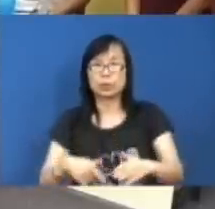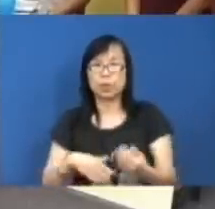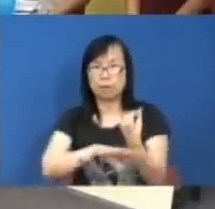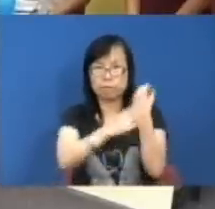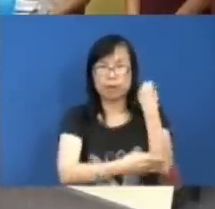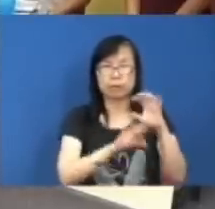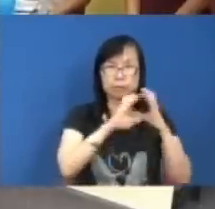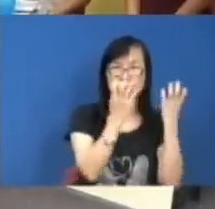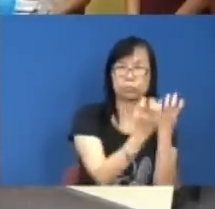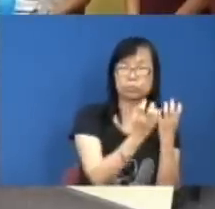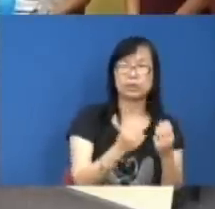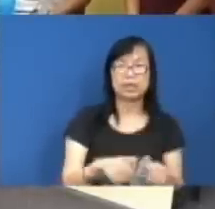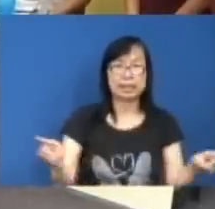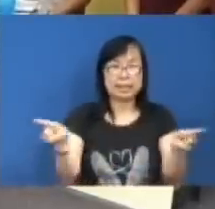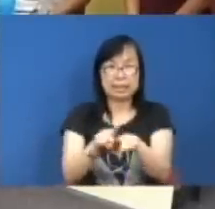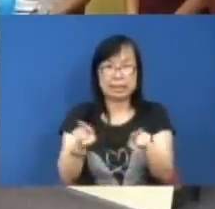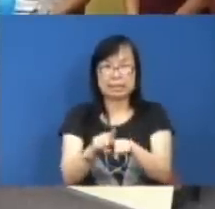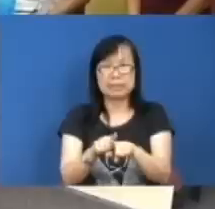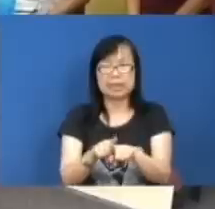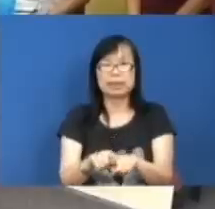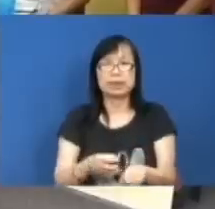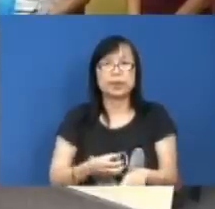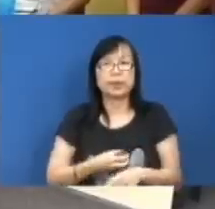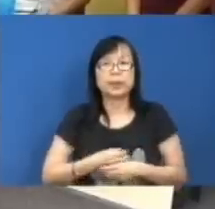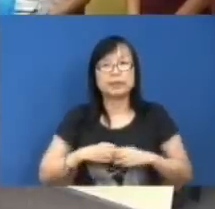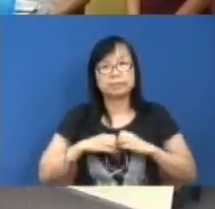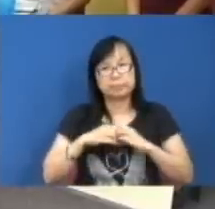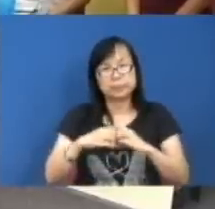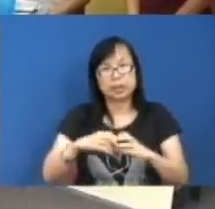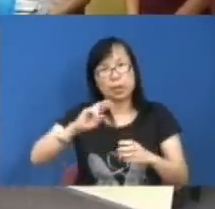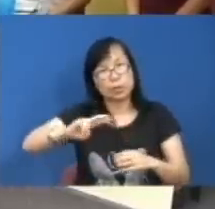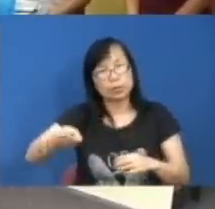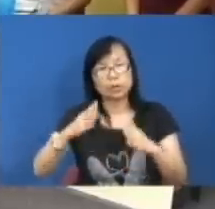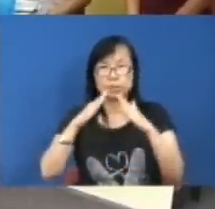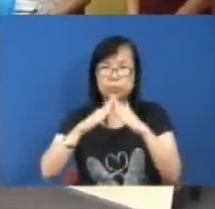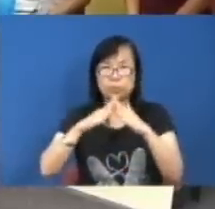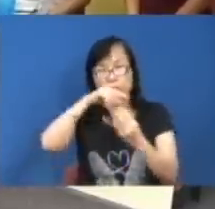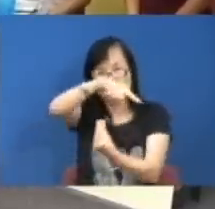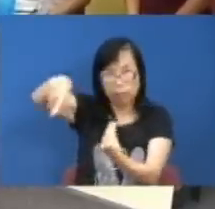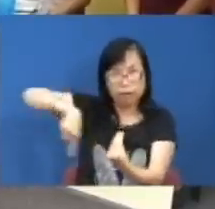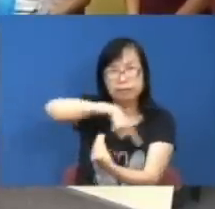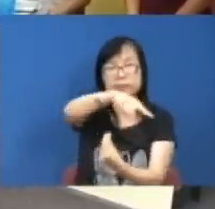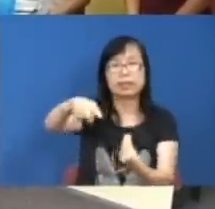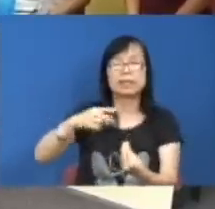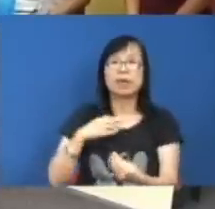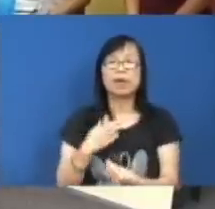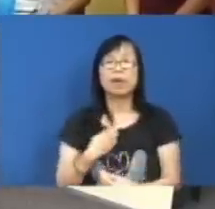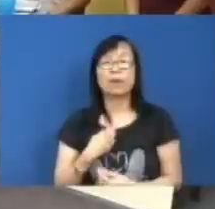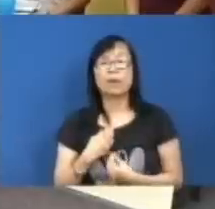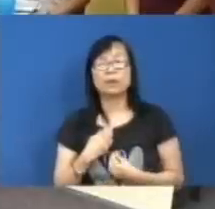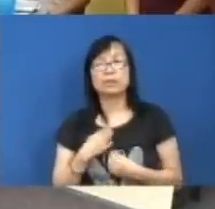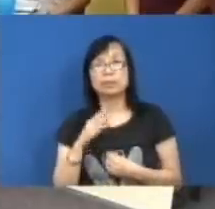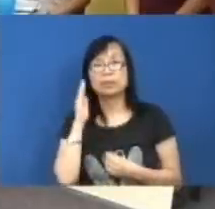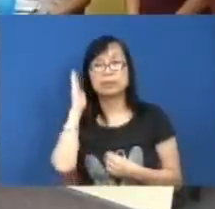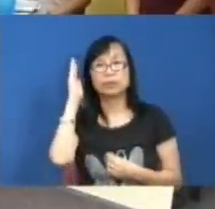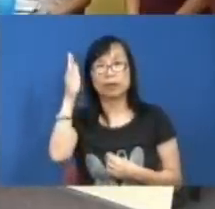會管理公司一齊有誠意咁樣，希望能夠改善咗個住屋環境咧，咁我哋將一啲即係可